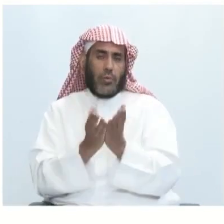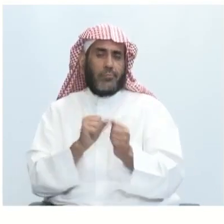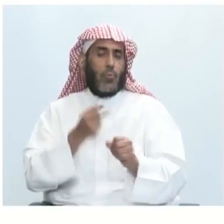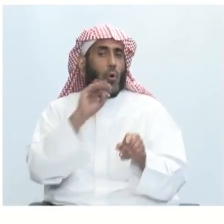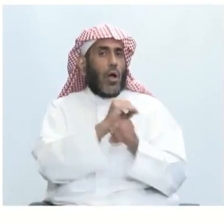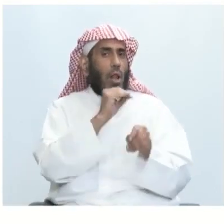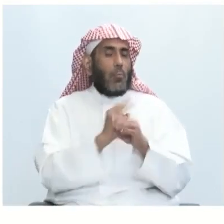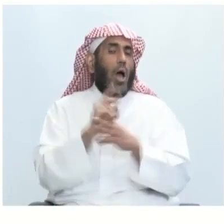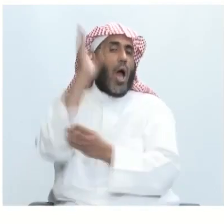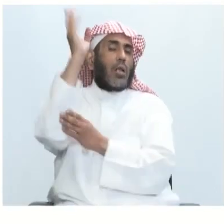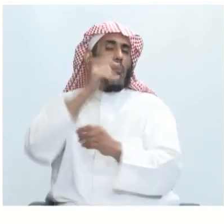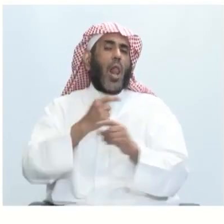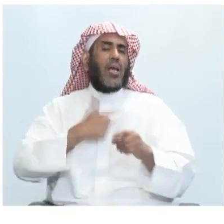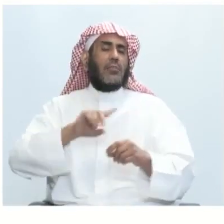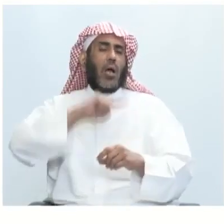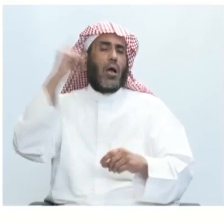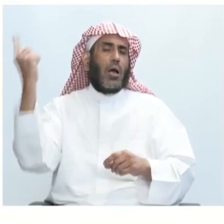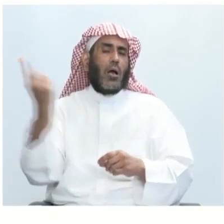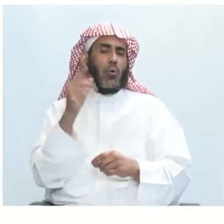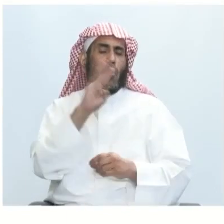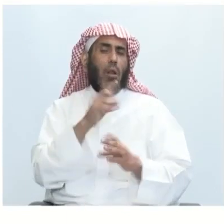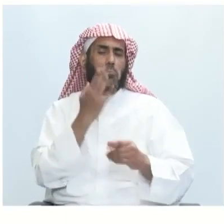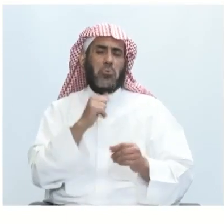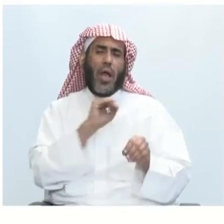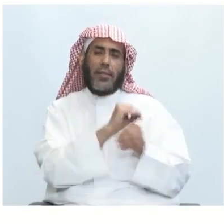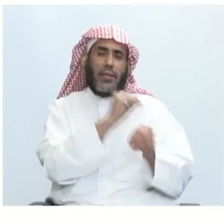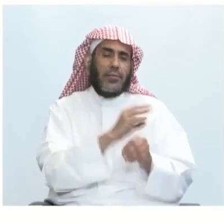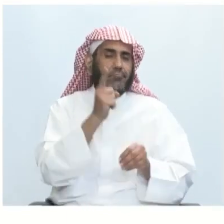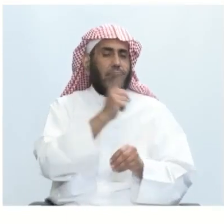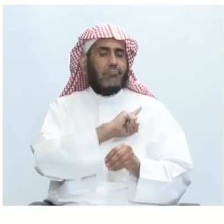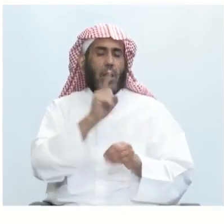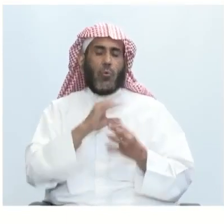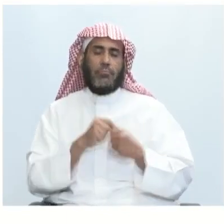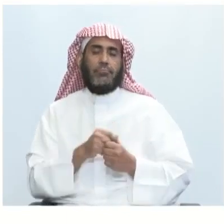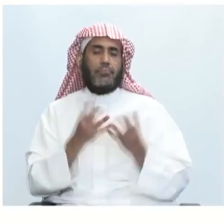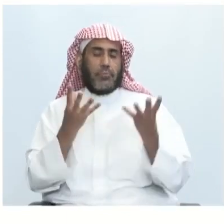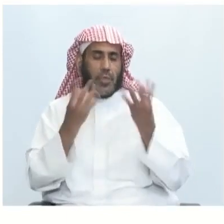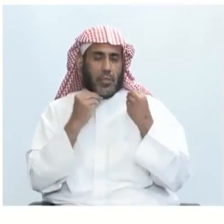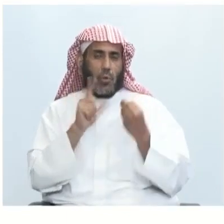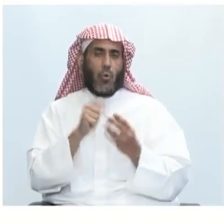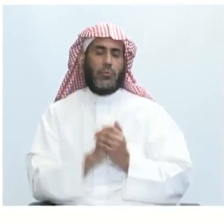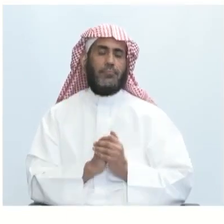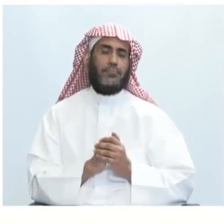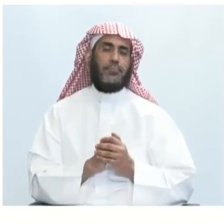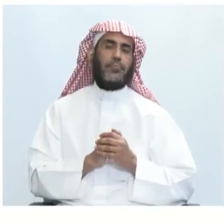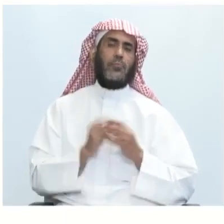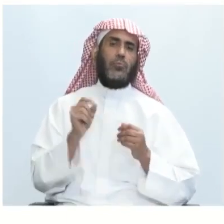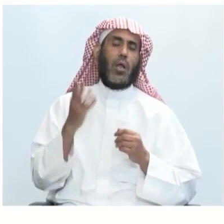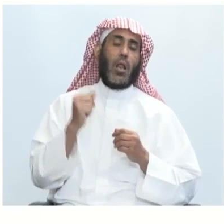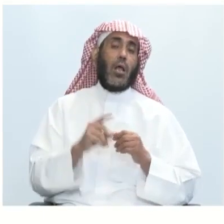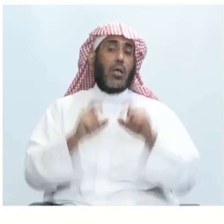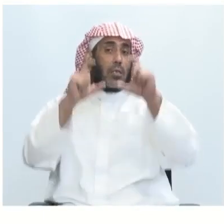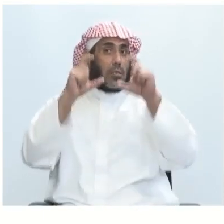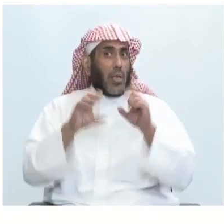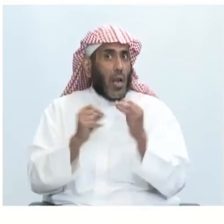وعلم ادم الاسماء كلها لانه بدون هذا التعليم لا يمكن ان يكتسب اللغه طيب دليل من